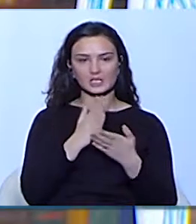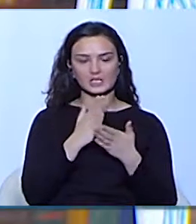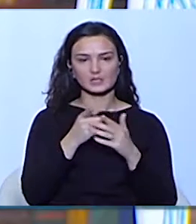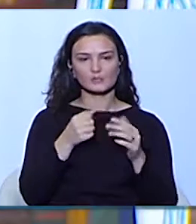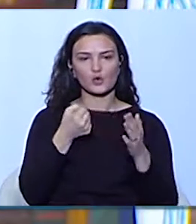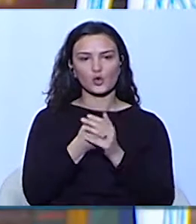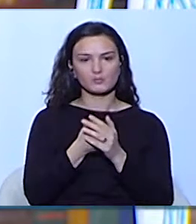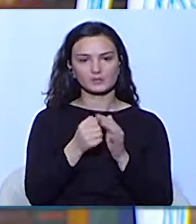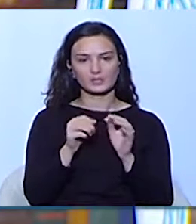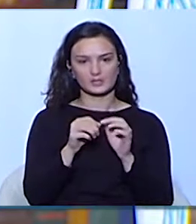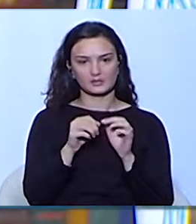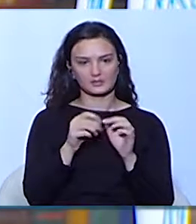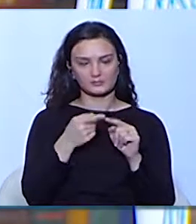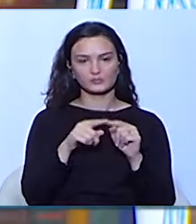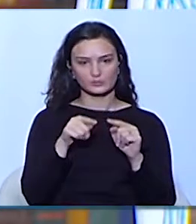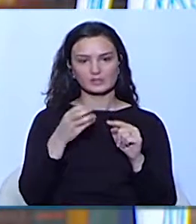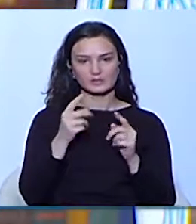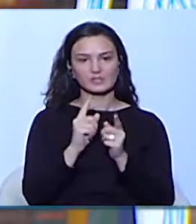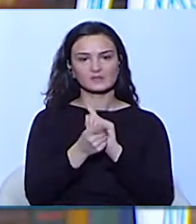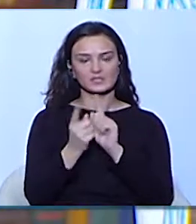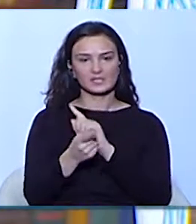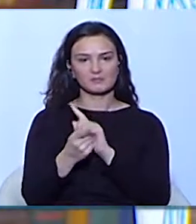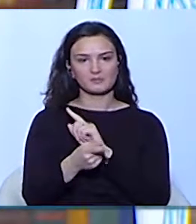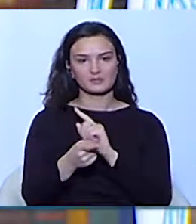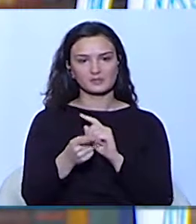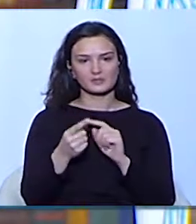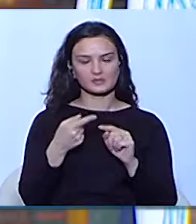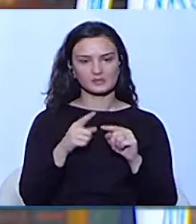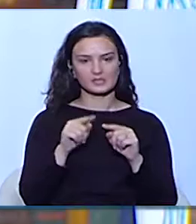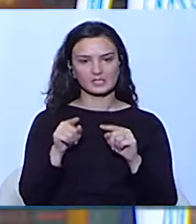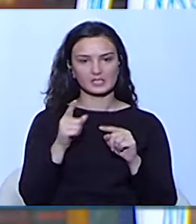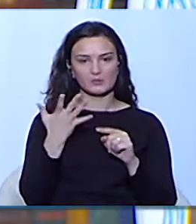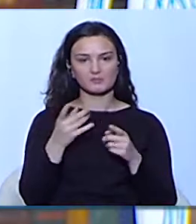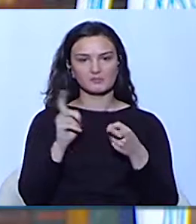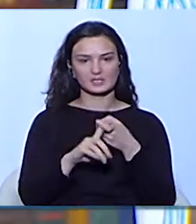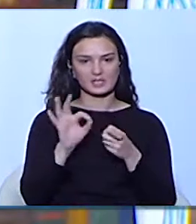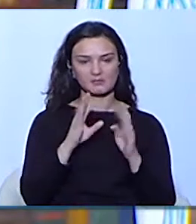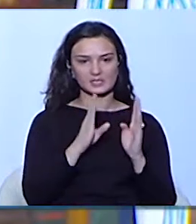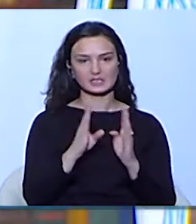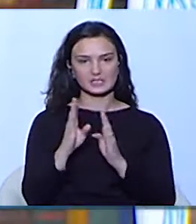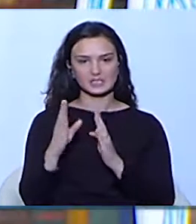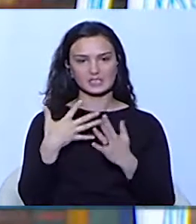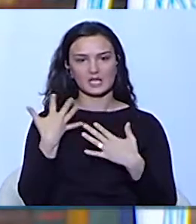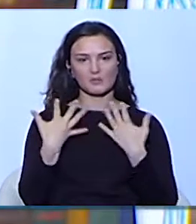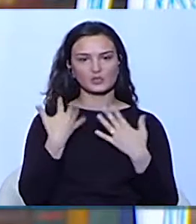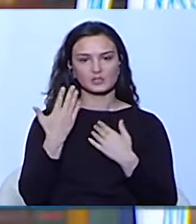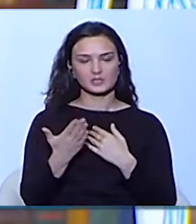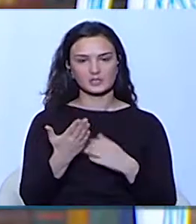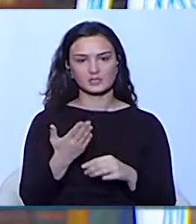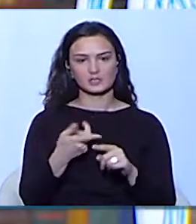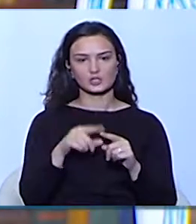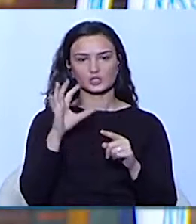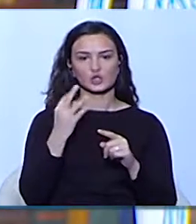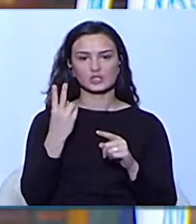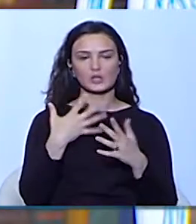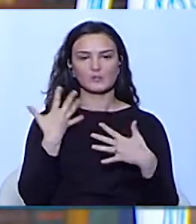არის ეს ყველაფერი და შესაბამისად გავდივართ ისეთ ცვლილებებზე, რომლებიც ეხება ქცევას, ემოციას,